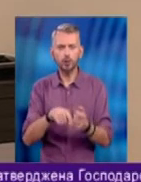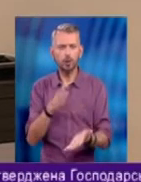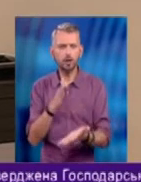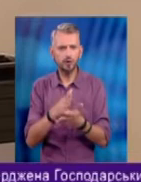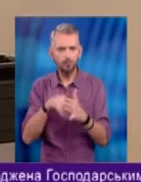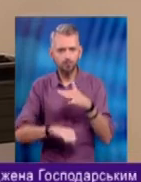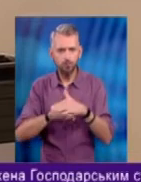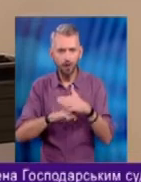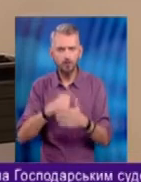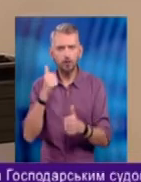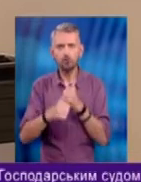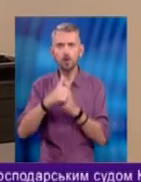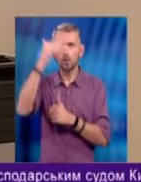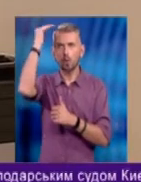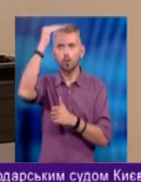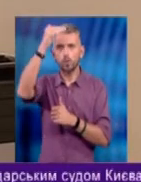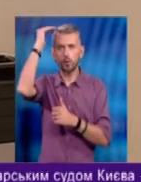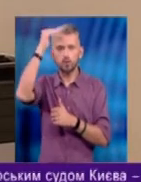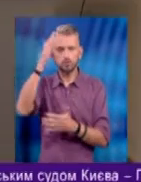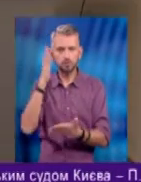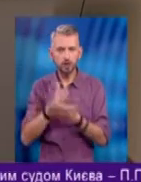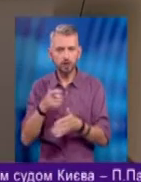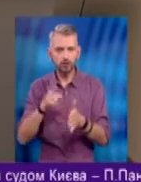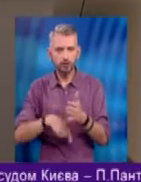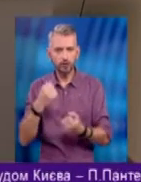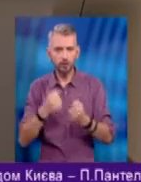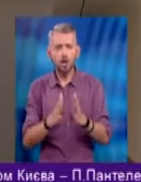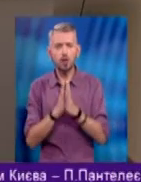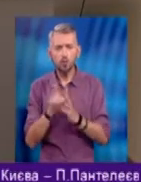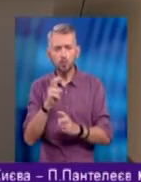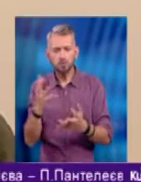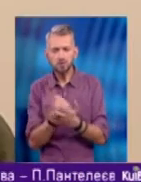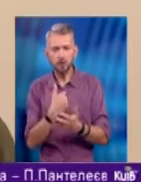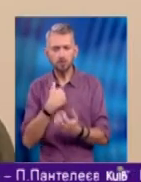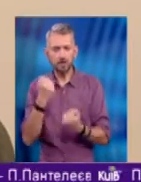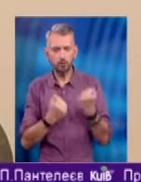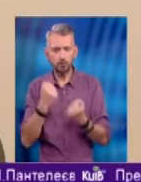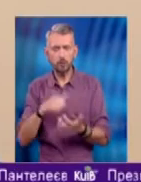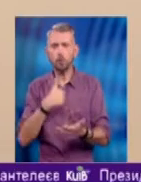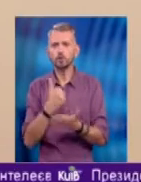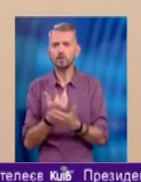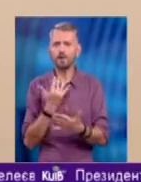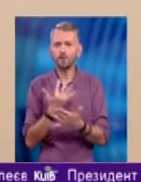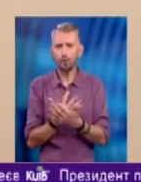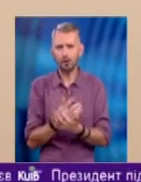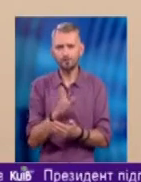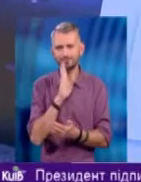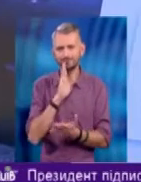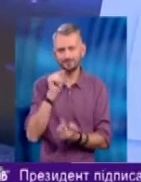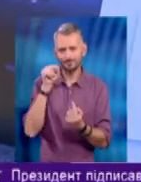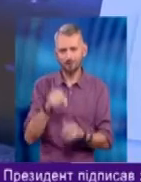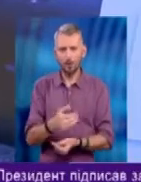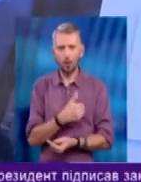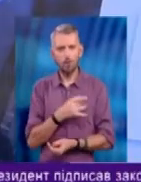і часто і люки зустрічаються в дешевих автомобілях. Прошу Юрія підшукати мені автомобіль. Основна вимога – дещо дівчача. Хочу